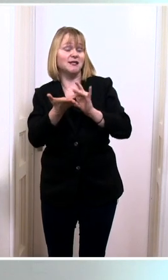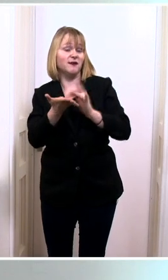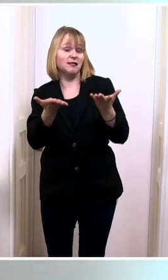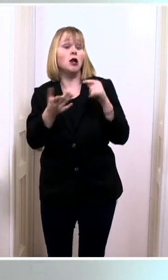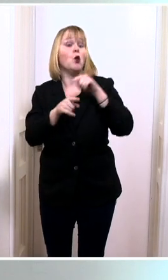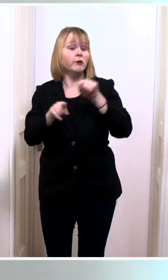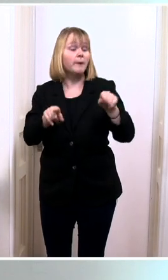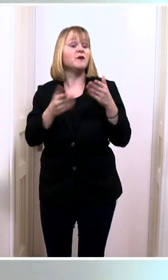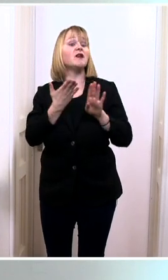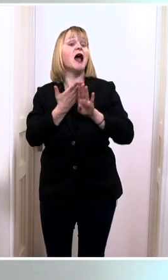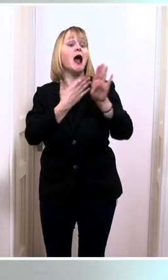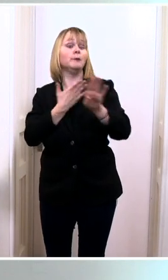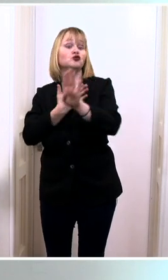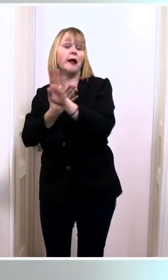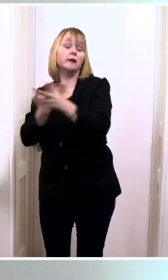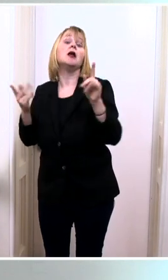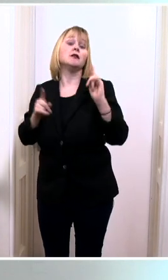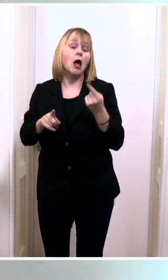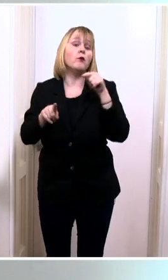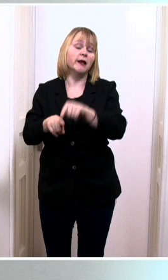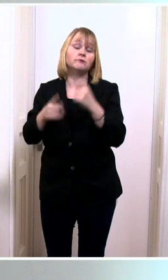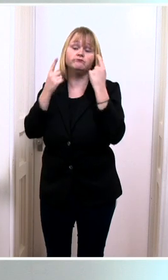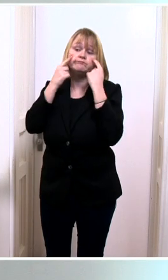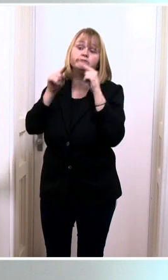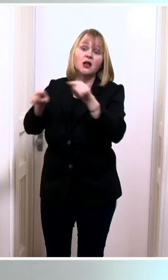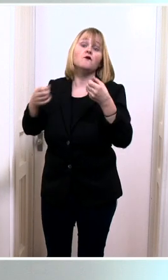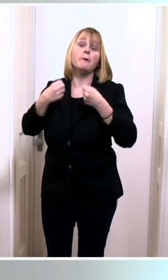dort gewährleistet sein. Also es wird in Kürze